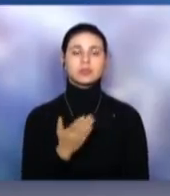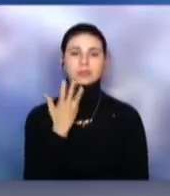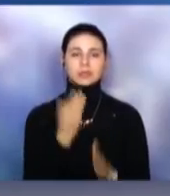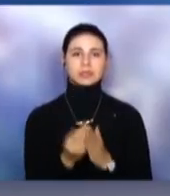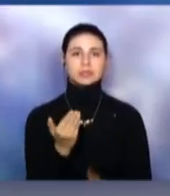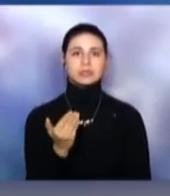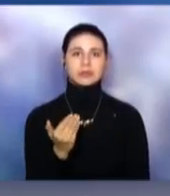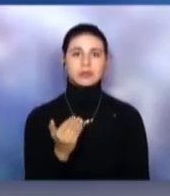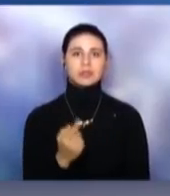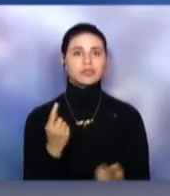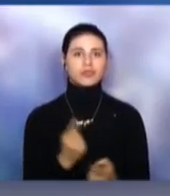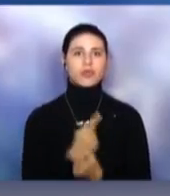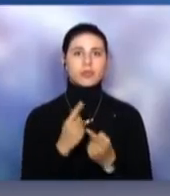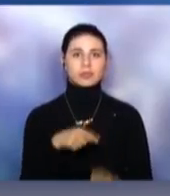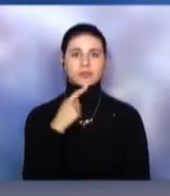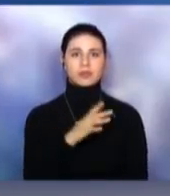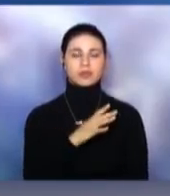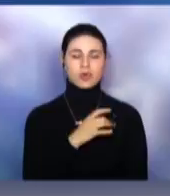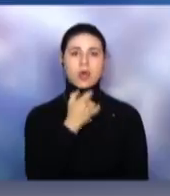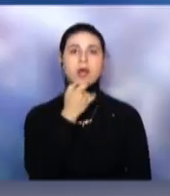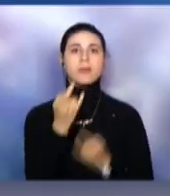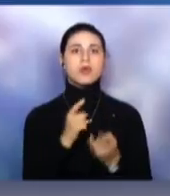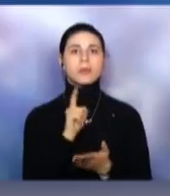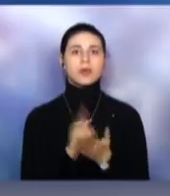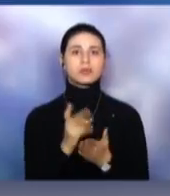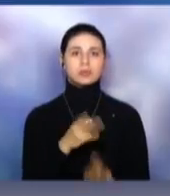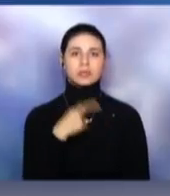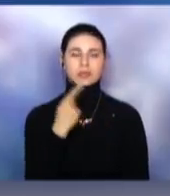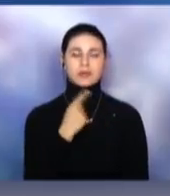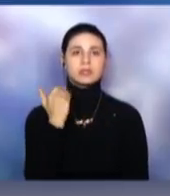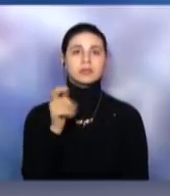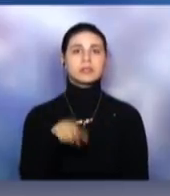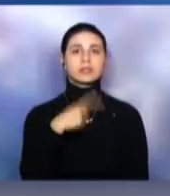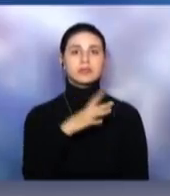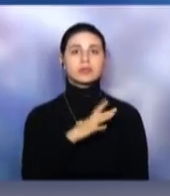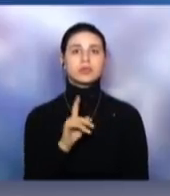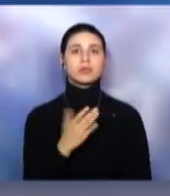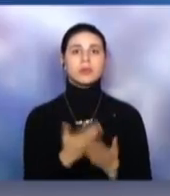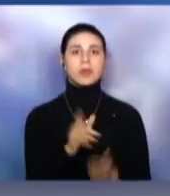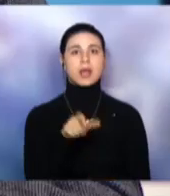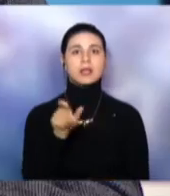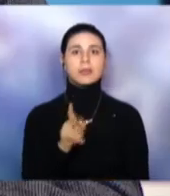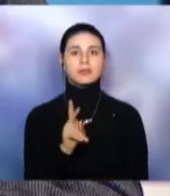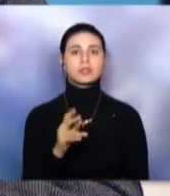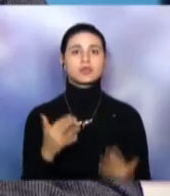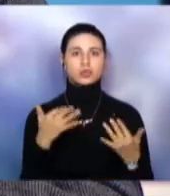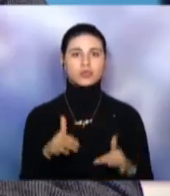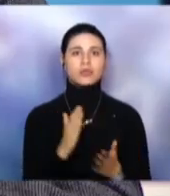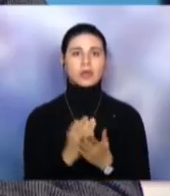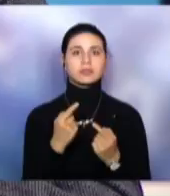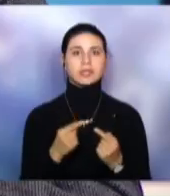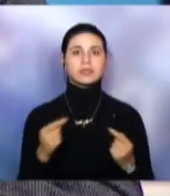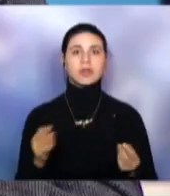თქვენ ბუნებრივად წარმოთქვათ მაყურებელმა გაამახვილოს ყურადღება. თქვენ ბრძანეთ რომ ადამიანები რომელთაც უკვე აქვთ ესა თუ ის